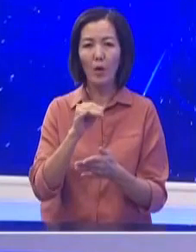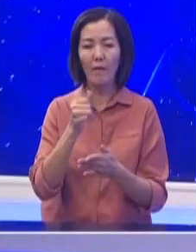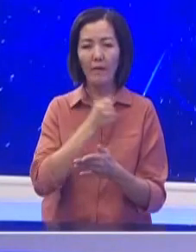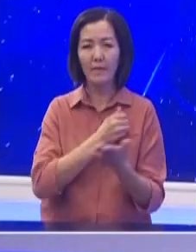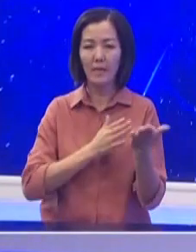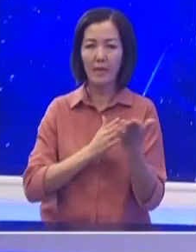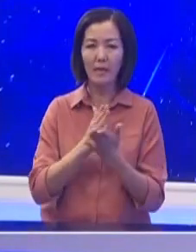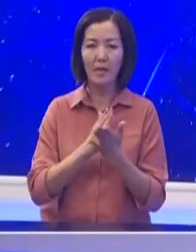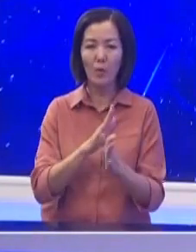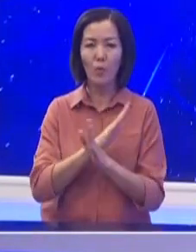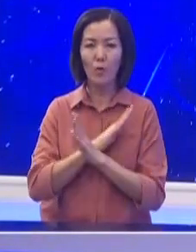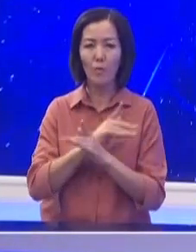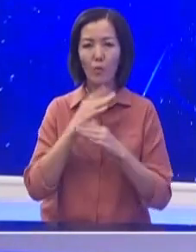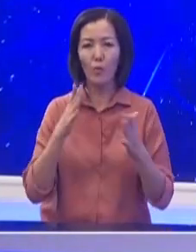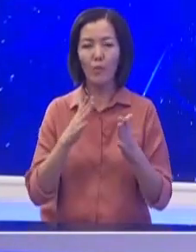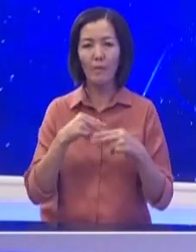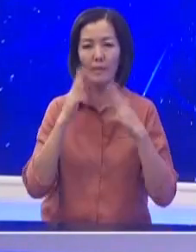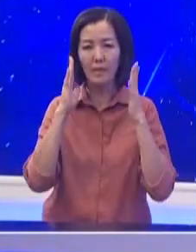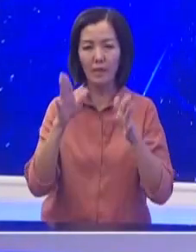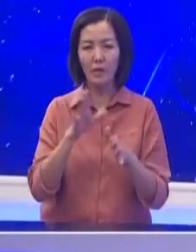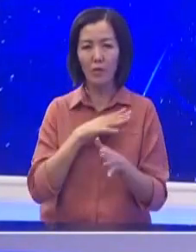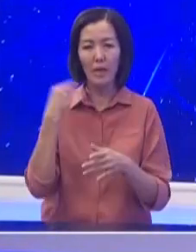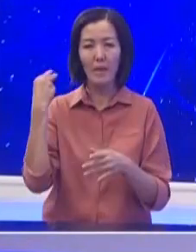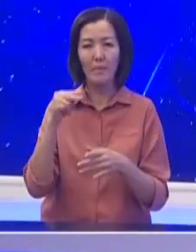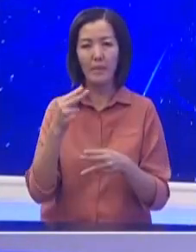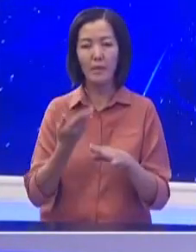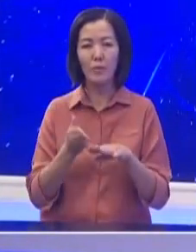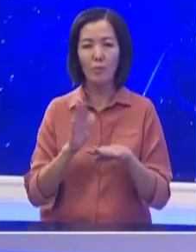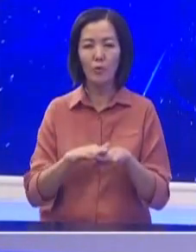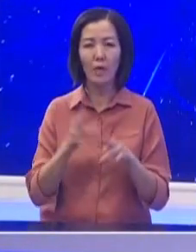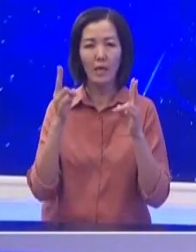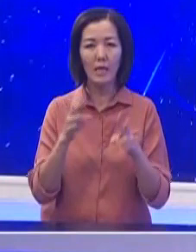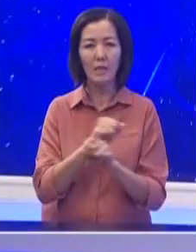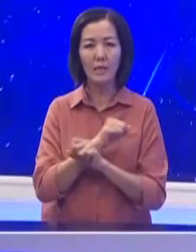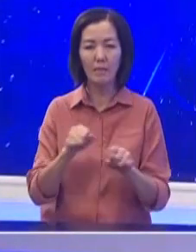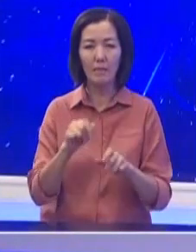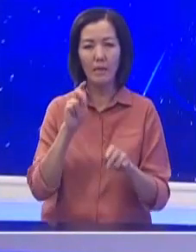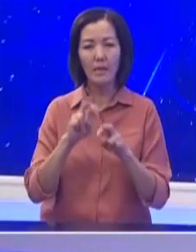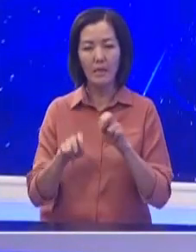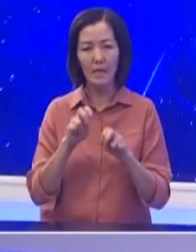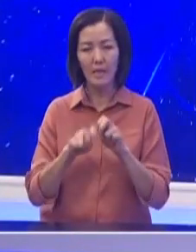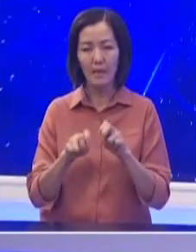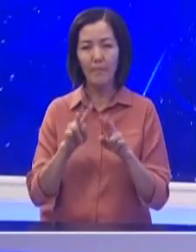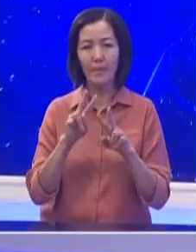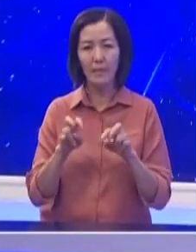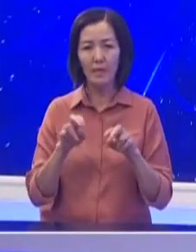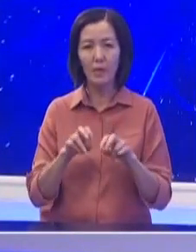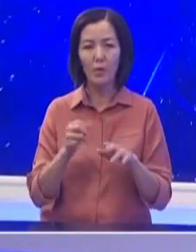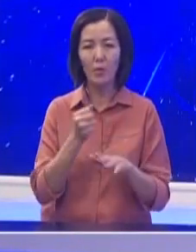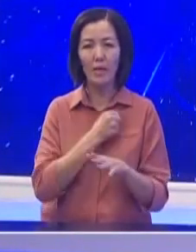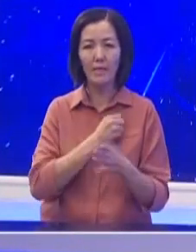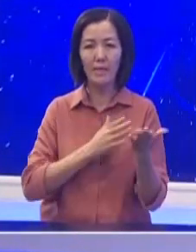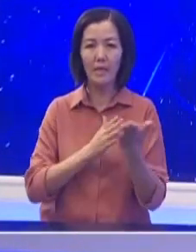қызметшілер арасындағы өлім-жітімнің көбейгеніне баса назар аударды. Президент мұндай келеңсіздіктердің себебін тергеп тексеру, әскери